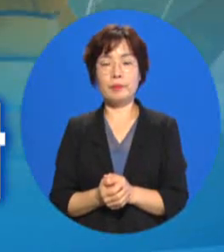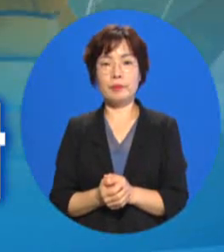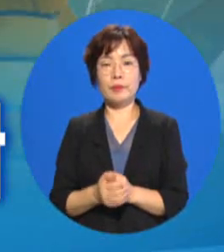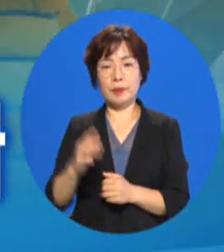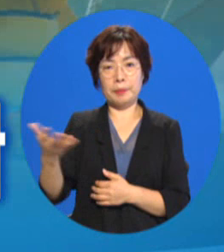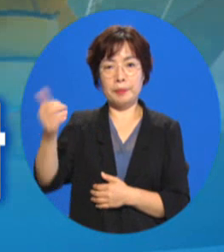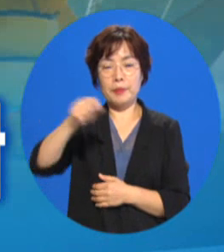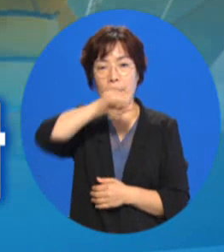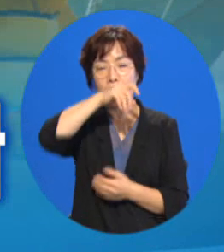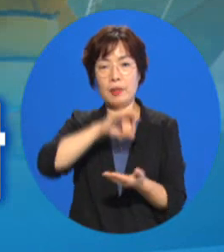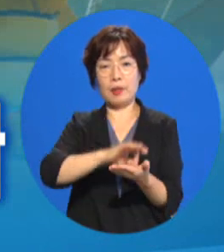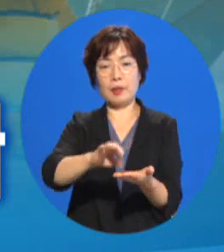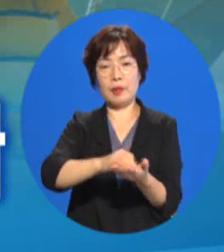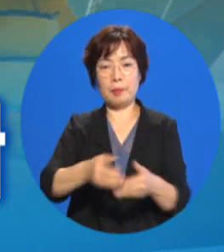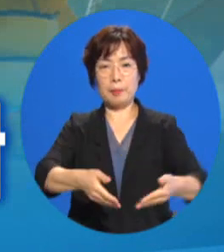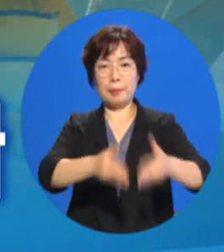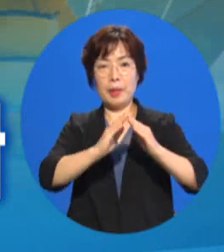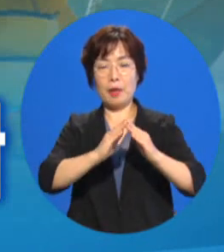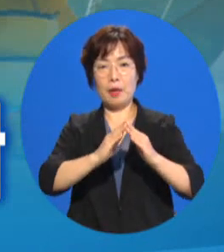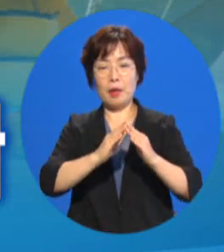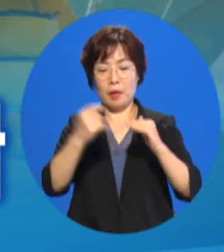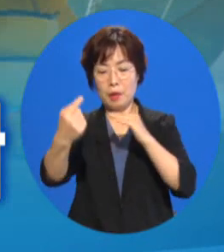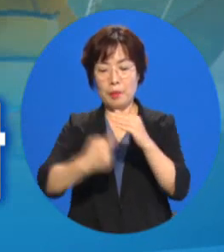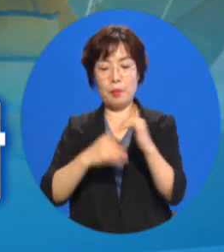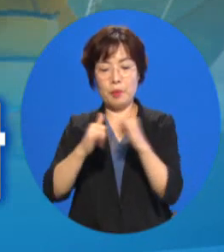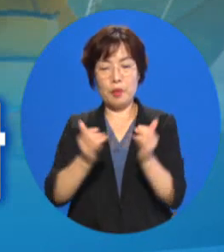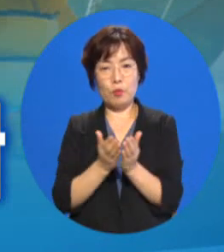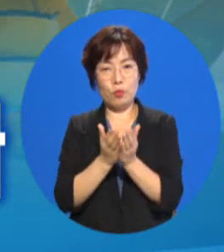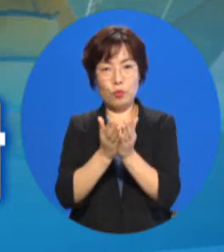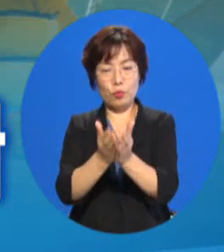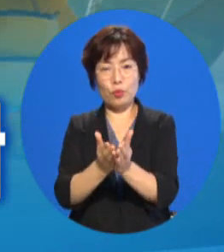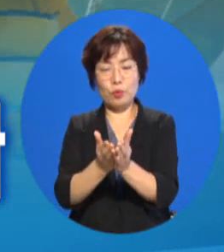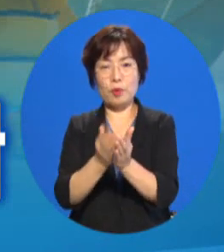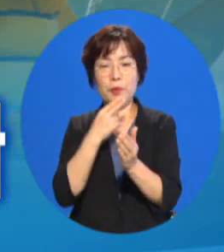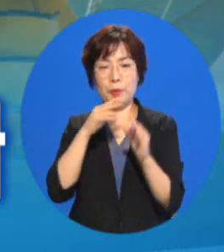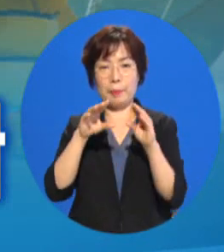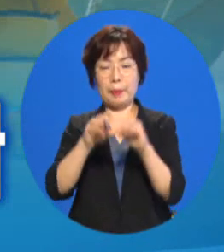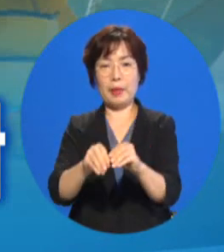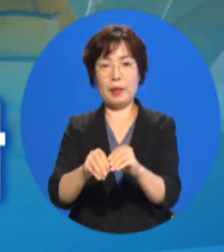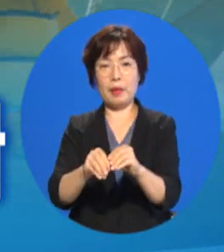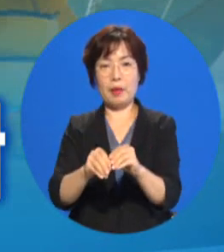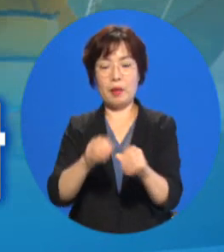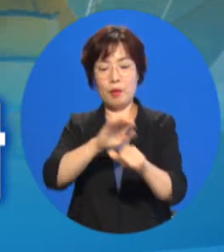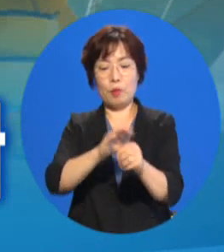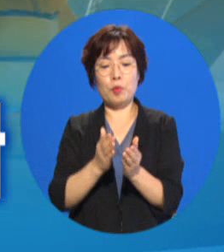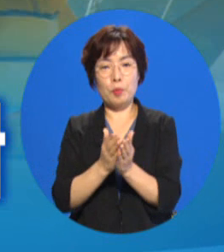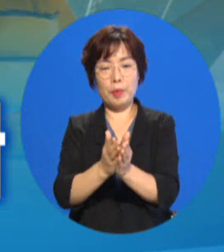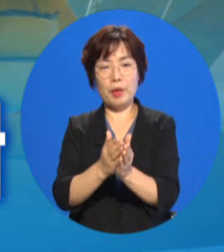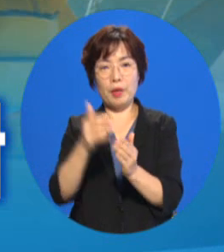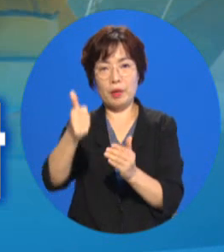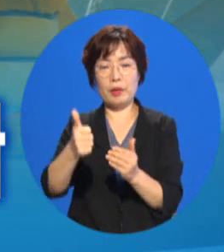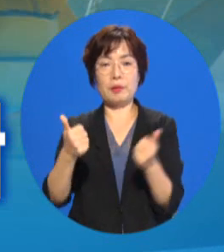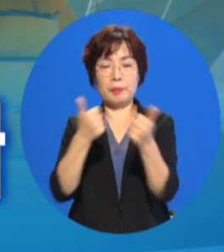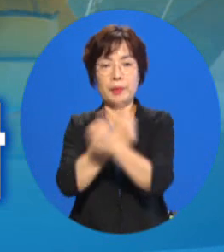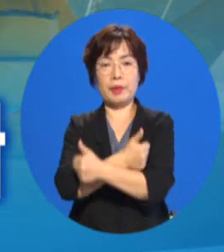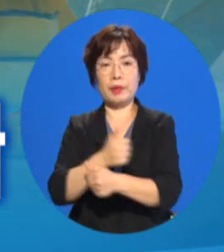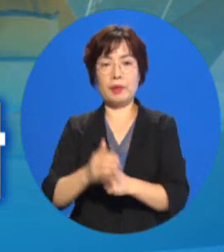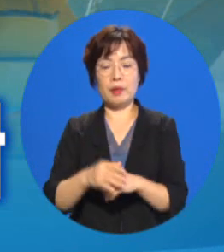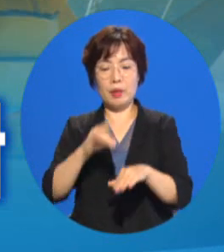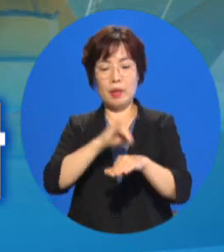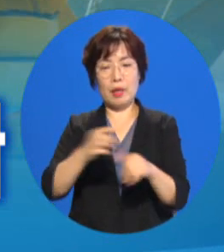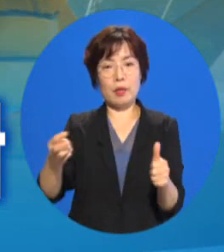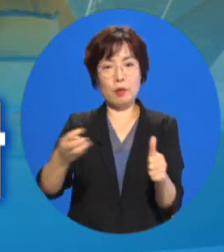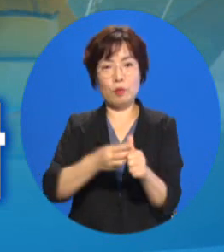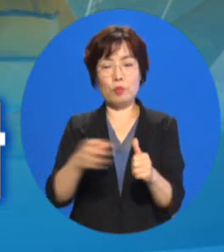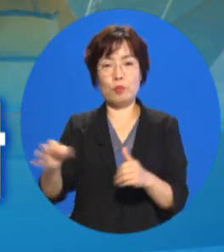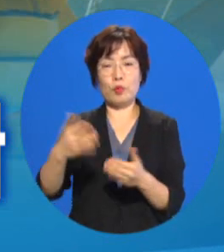수십억 예산해들여 만들었지만 찾는 사람이 없어 운항이 중단됐던 울돌목 거북배의 주인이 바뀌었습니다. 해남군이